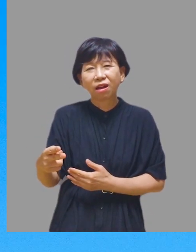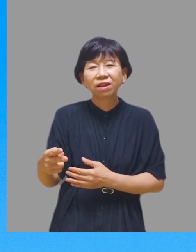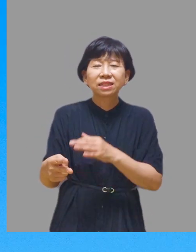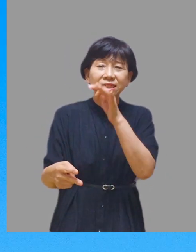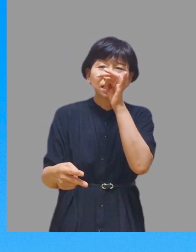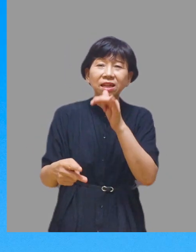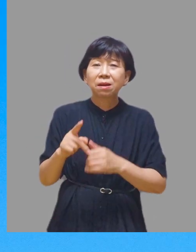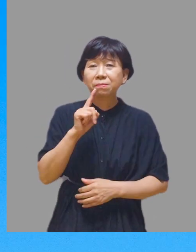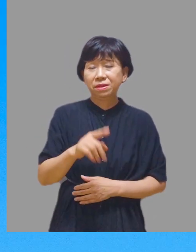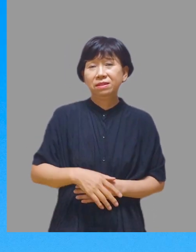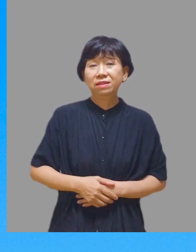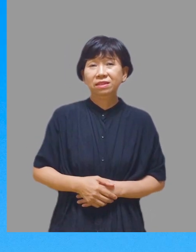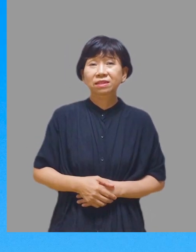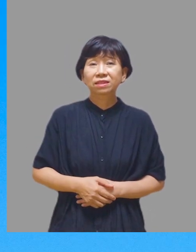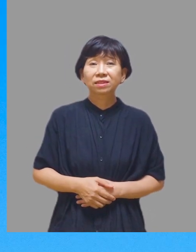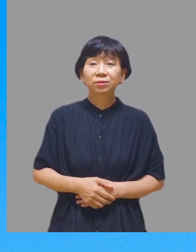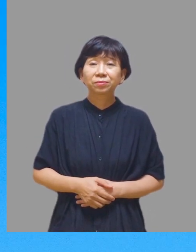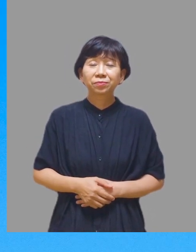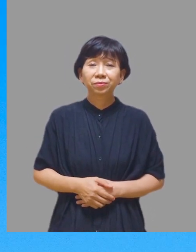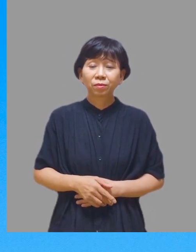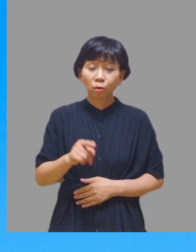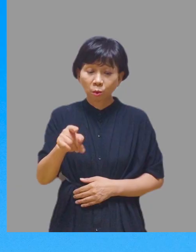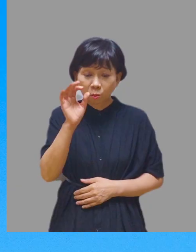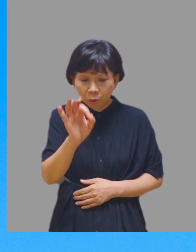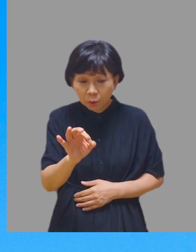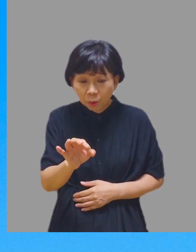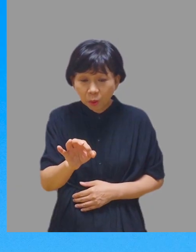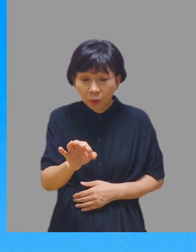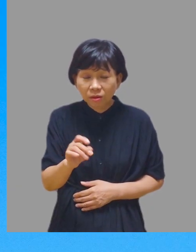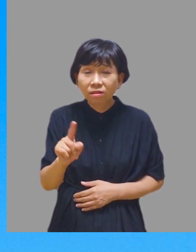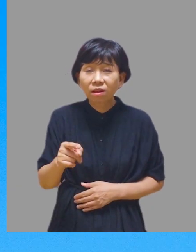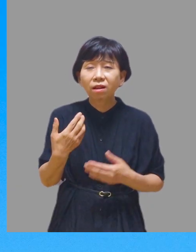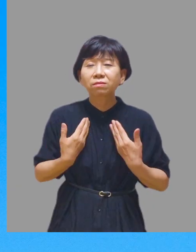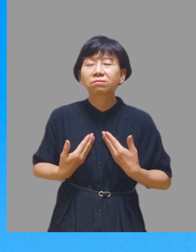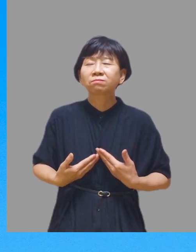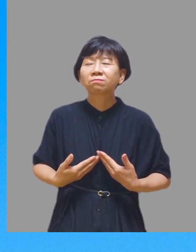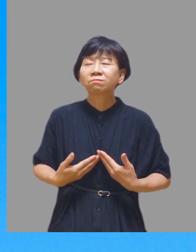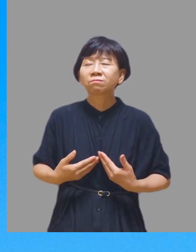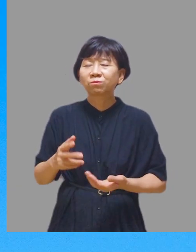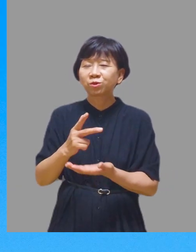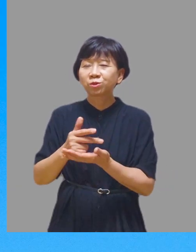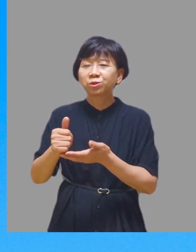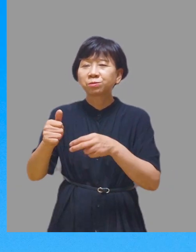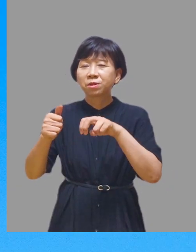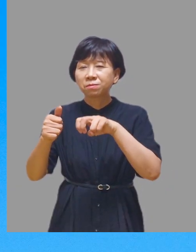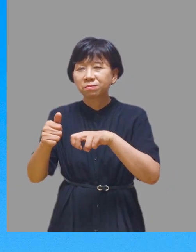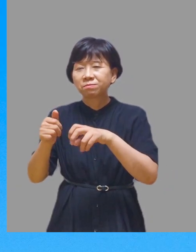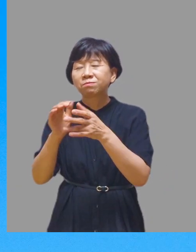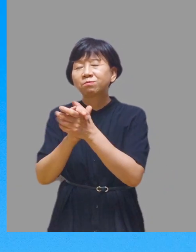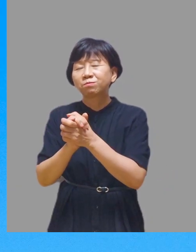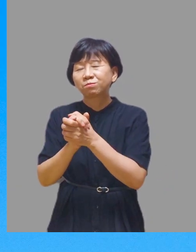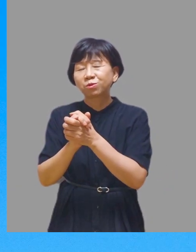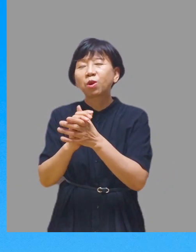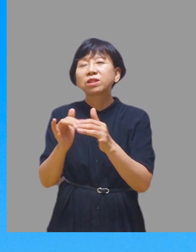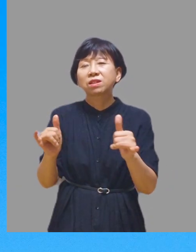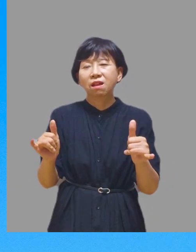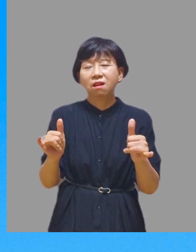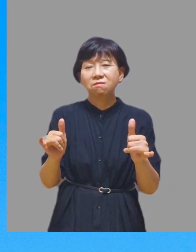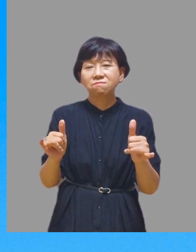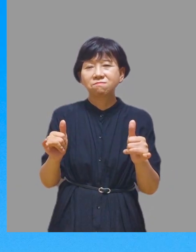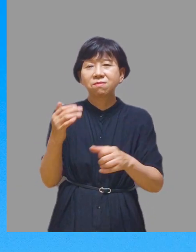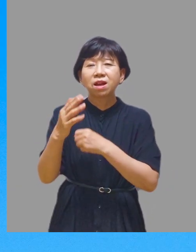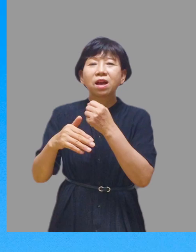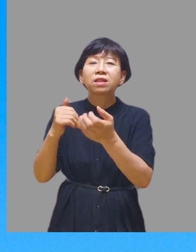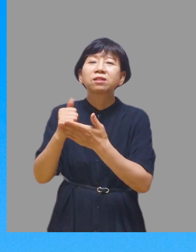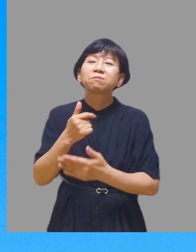있다는 말씀을 드리는 겁니다. 그 틈을 보고 조용히 주님 앞에 무릎 꿇는 사람, 눈물로 기도하는 그 한 사람을